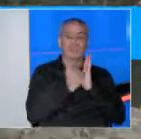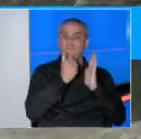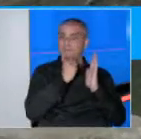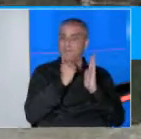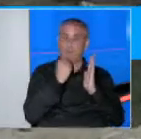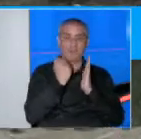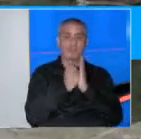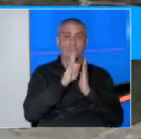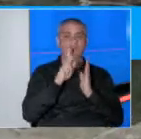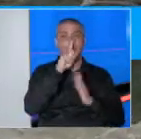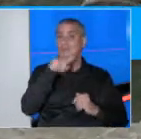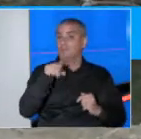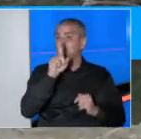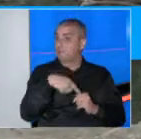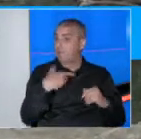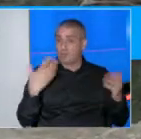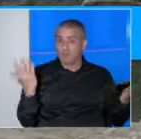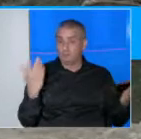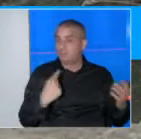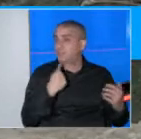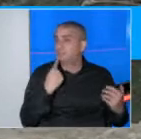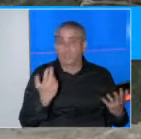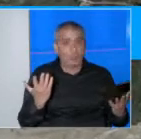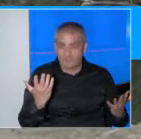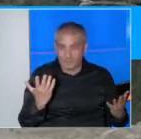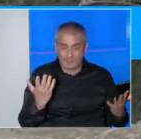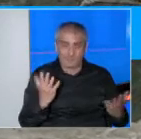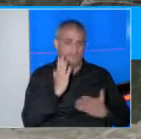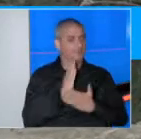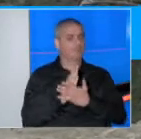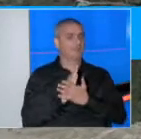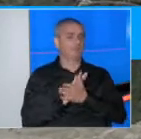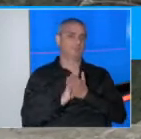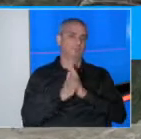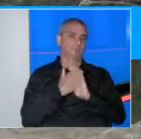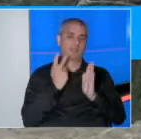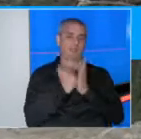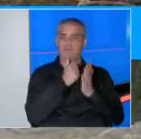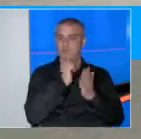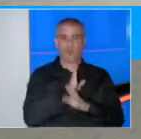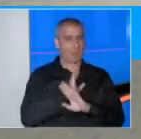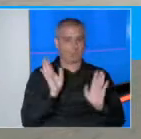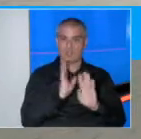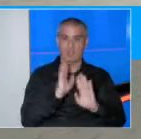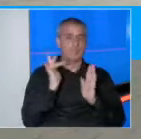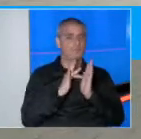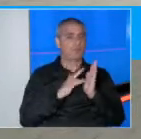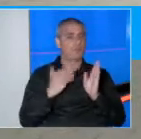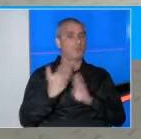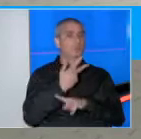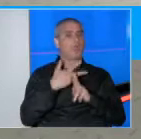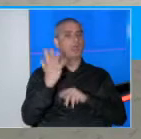והתו הסגול מתבטלות. זאת אומרת שכבר אין תו ירוק ואין מקומות שנכנסים אליהם